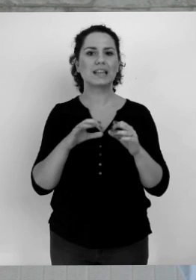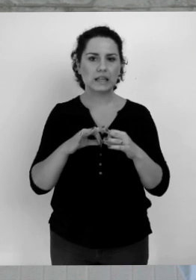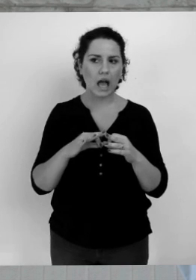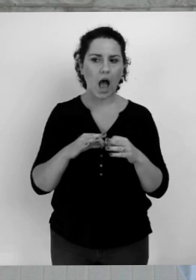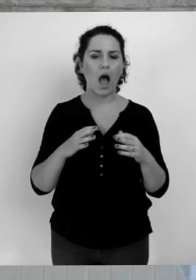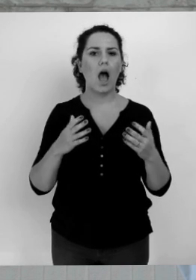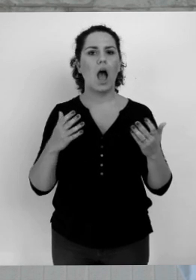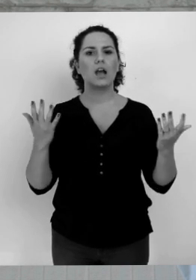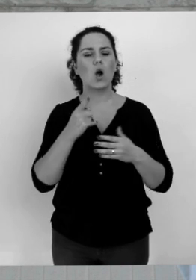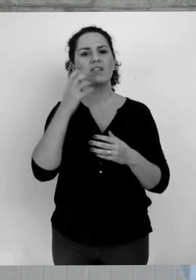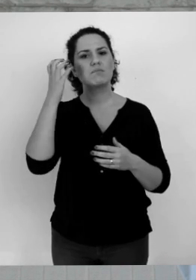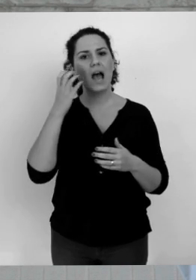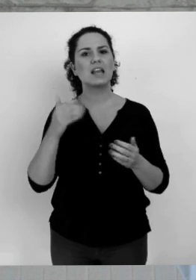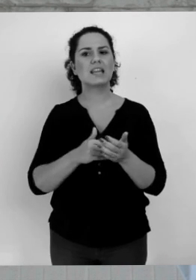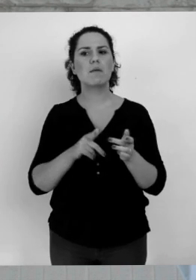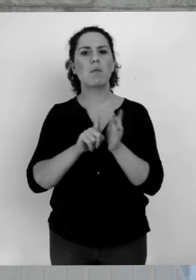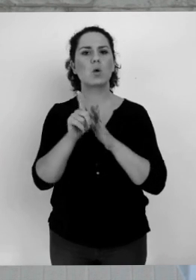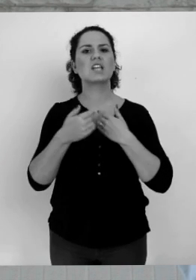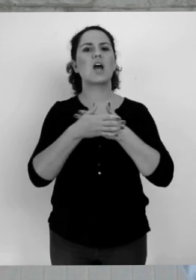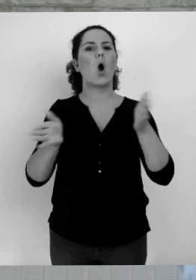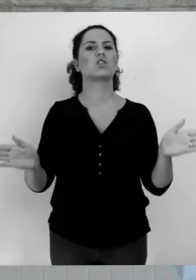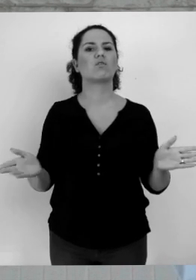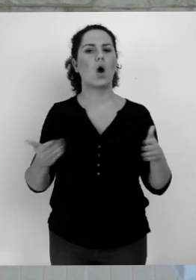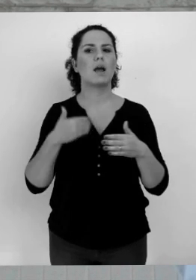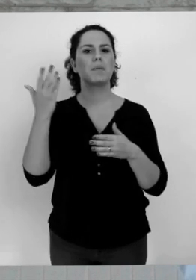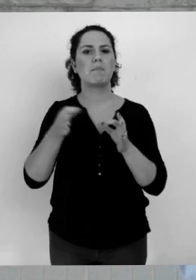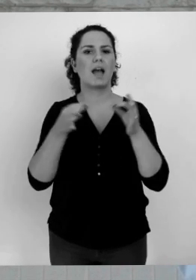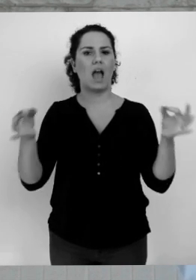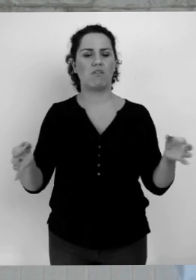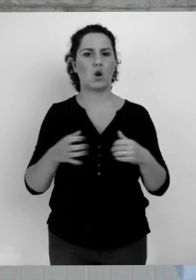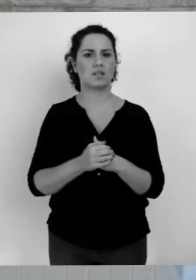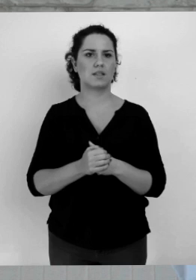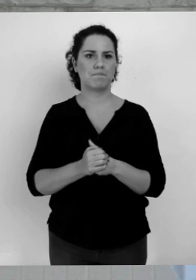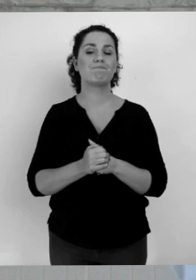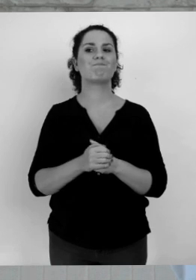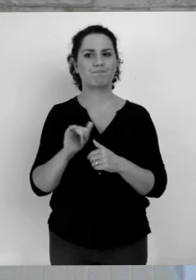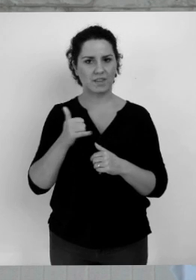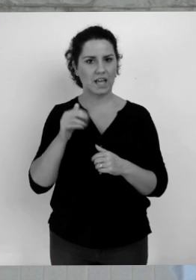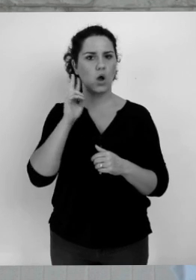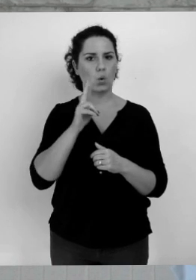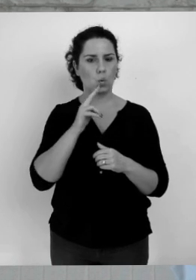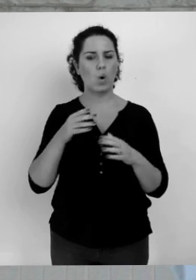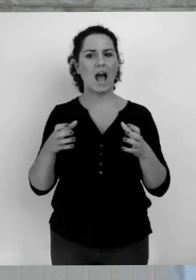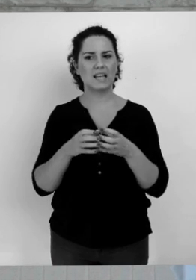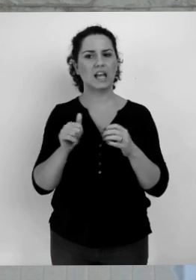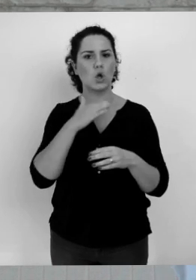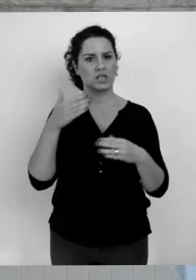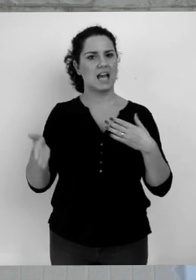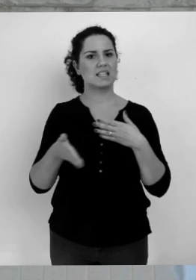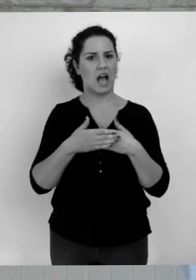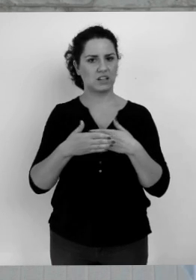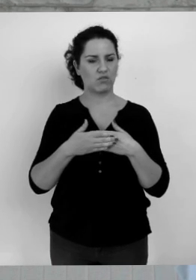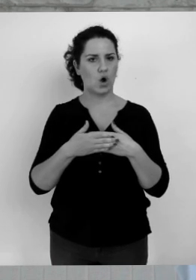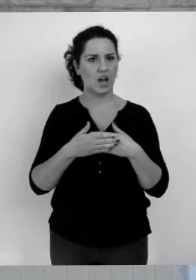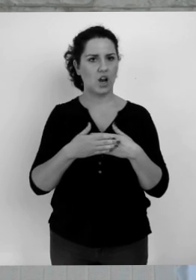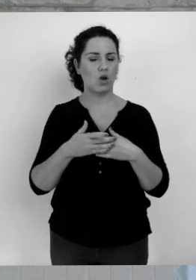kako smatra da treba postići da se otvore prema javnosti? Je, gluha zajednica je dosta ću zatvoreno, a